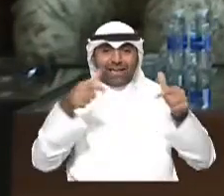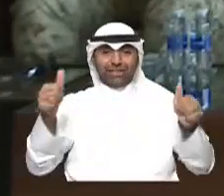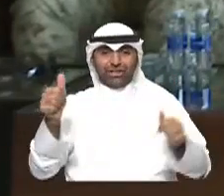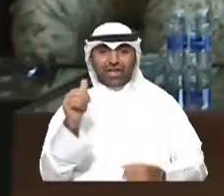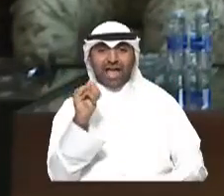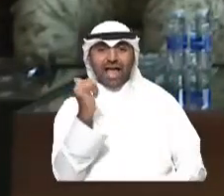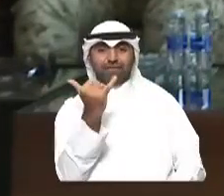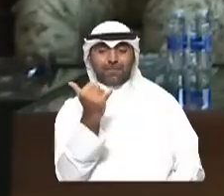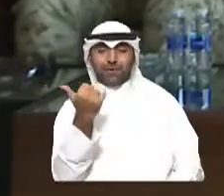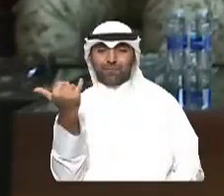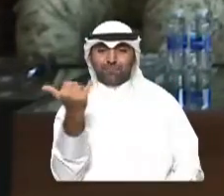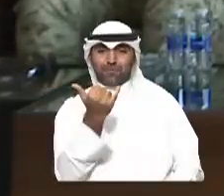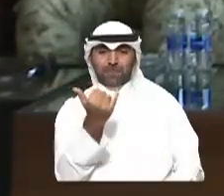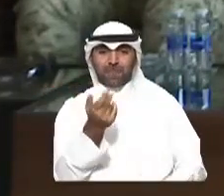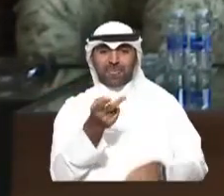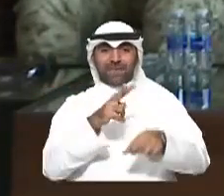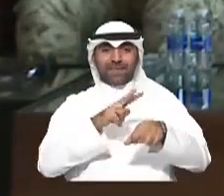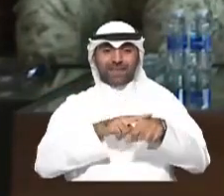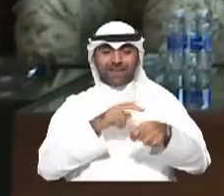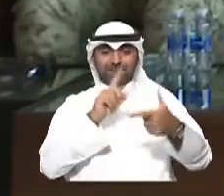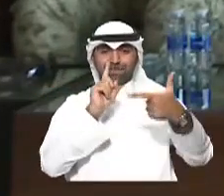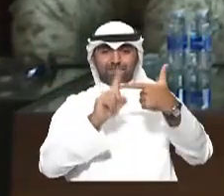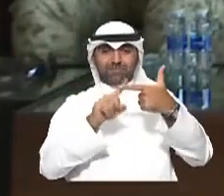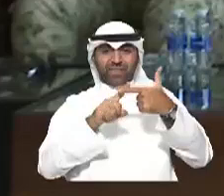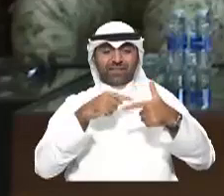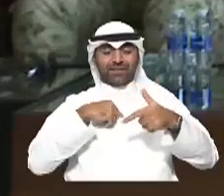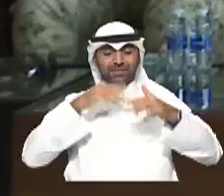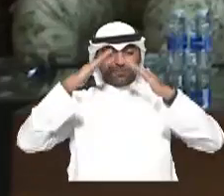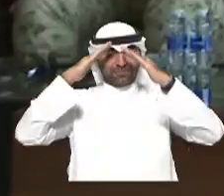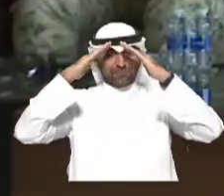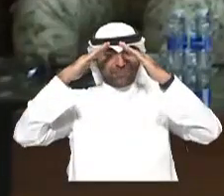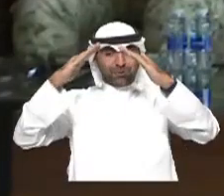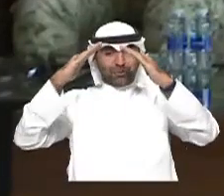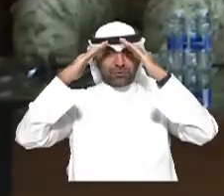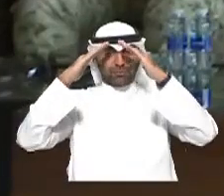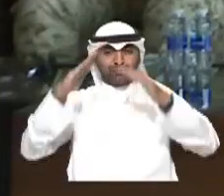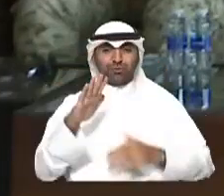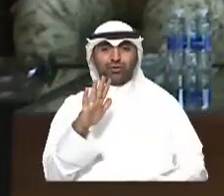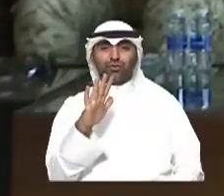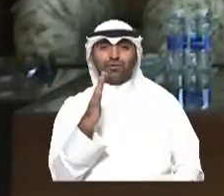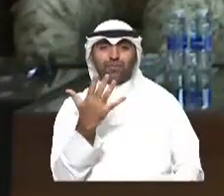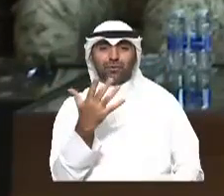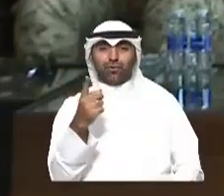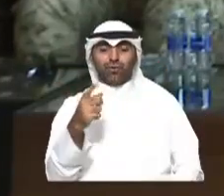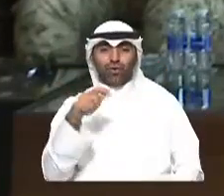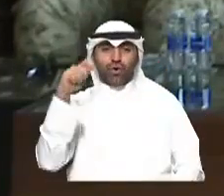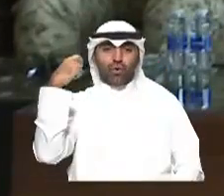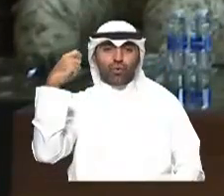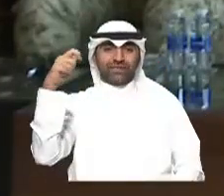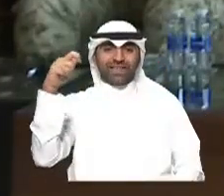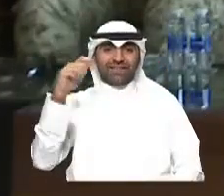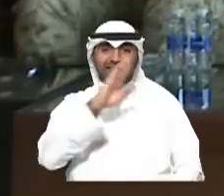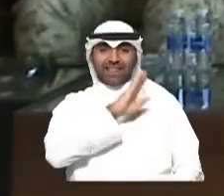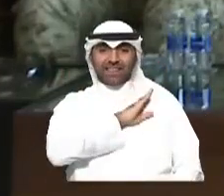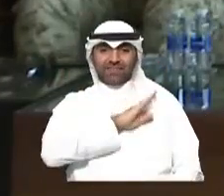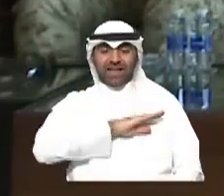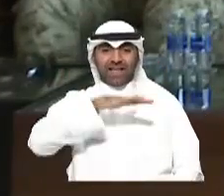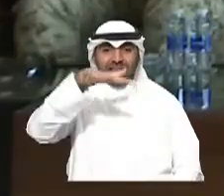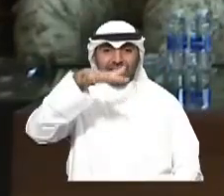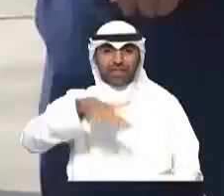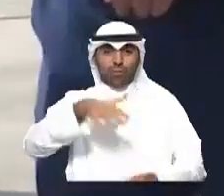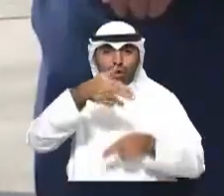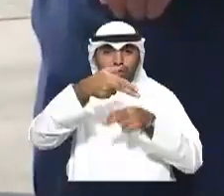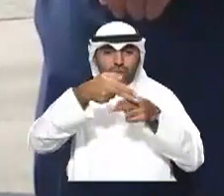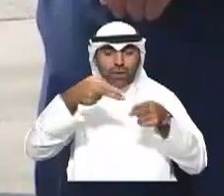خدمة قوة الإطفاء العام في نقل جميع معداتها وأفرادها للمشاركة في تأمين هذه